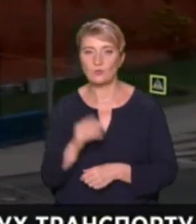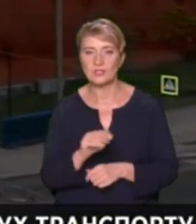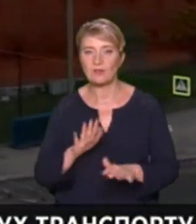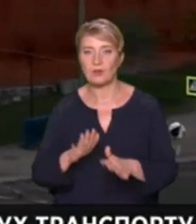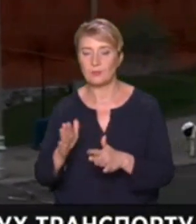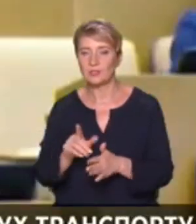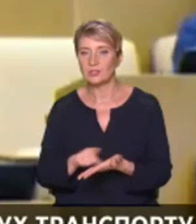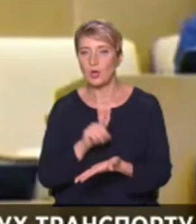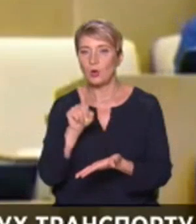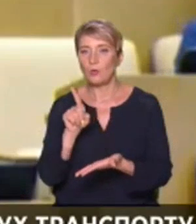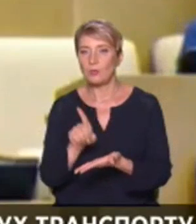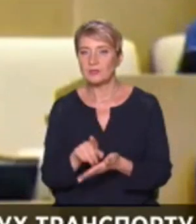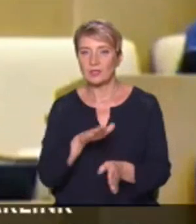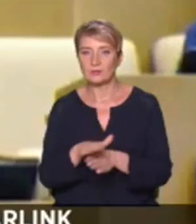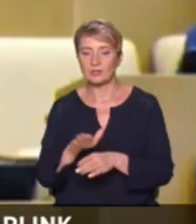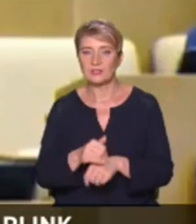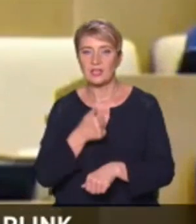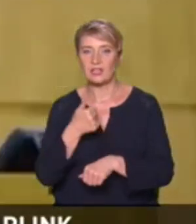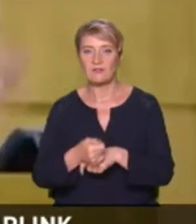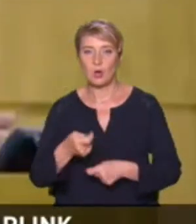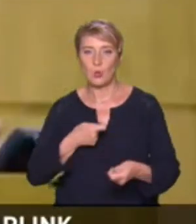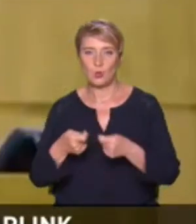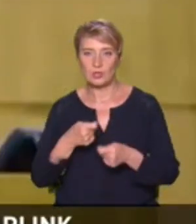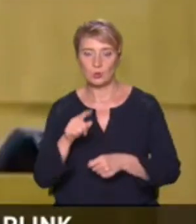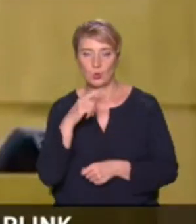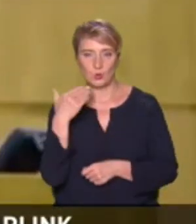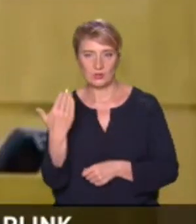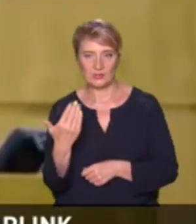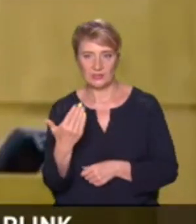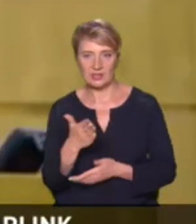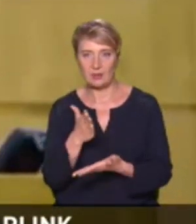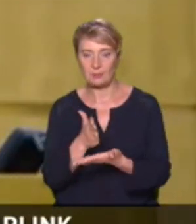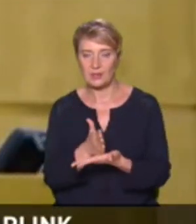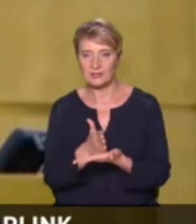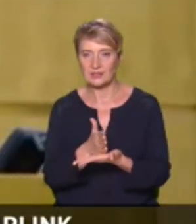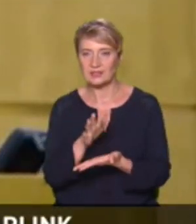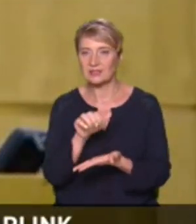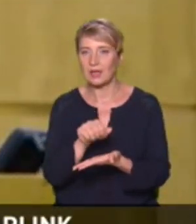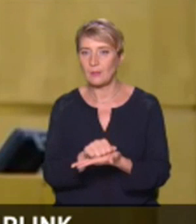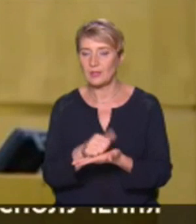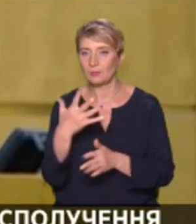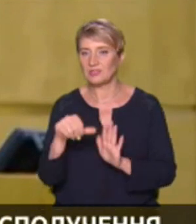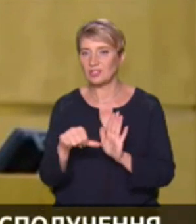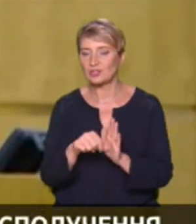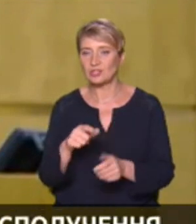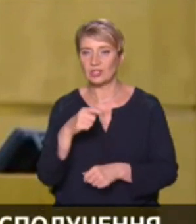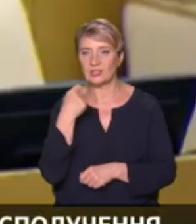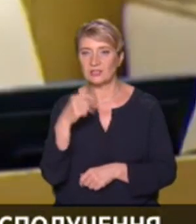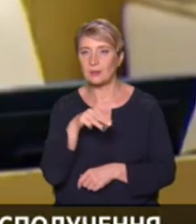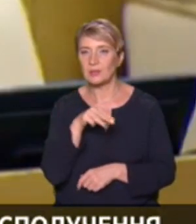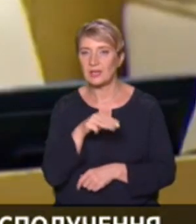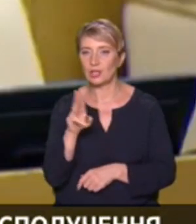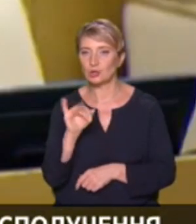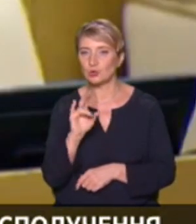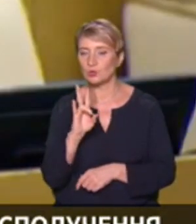обов'язки керманича виконує глава уряду Росії. Зараз цю посаду обіймає 56-річний Михайло Мішустін.